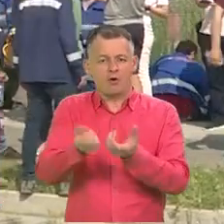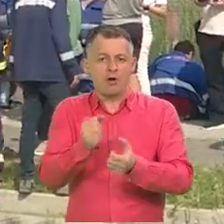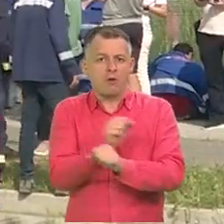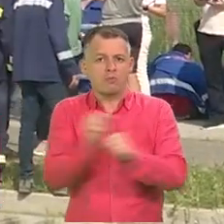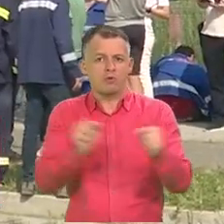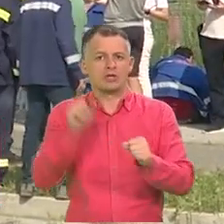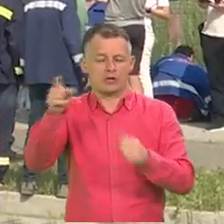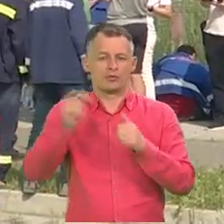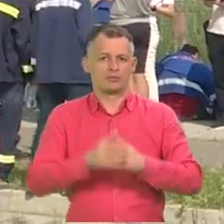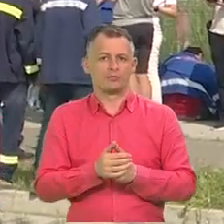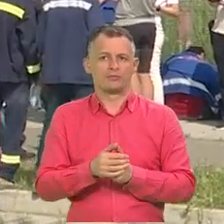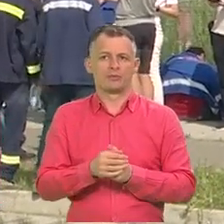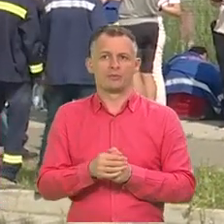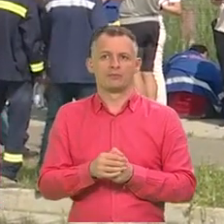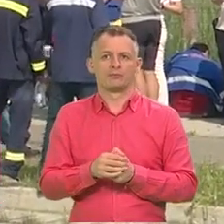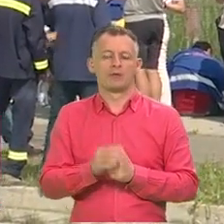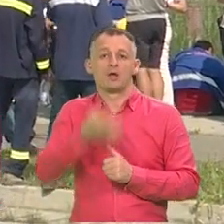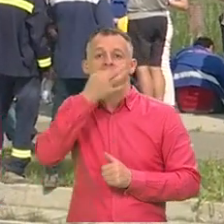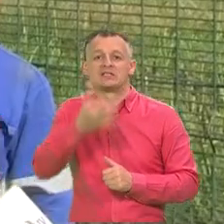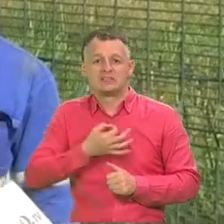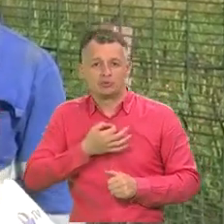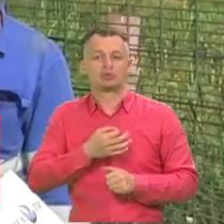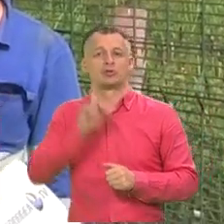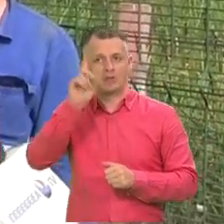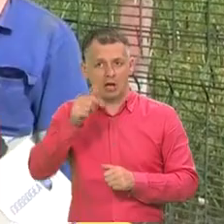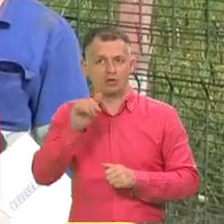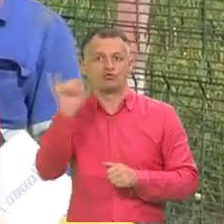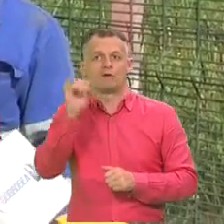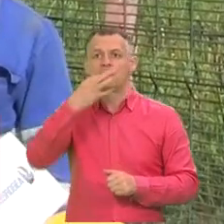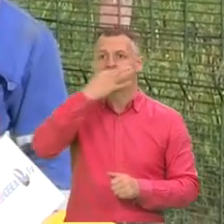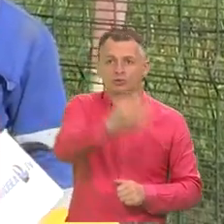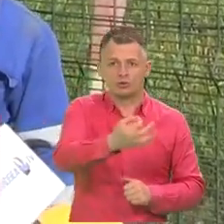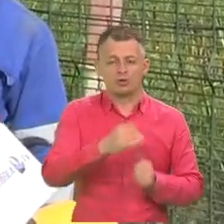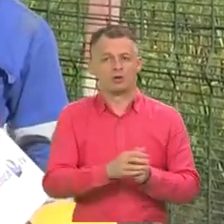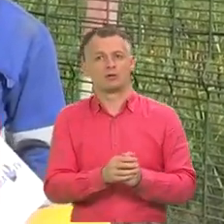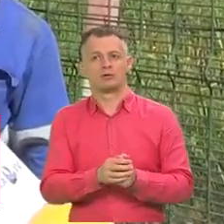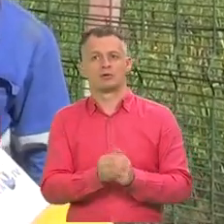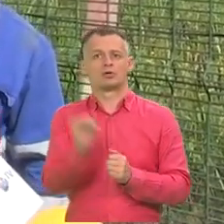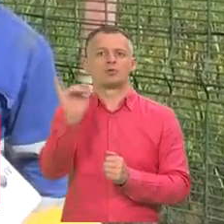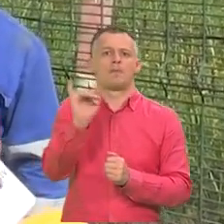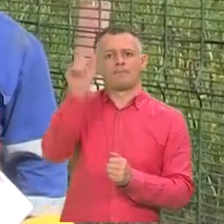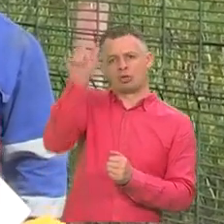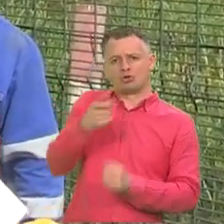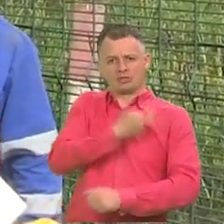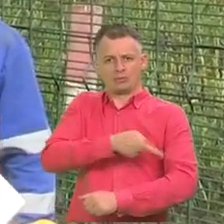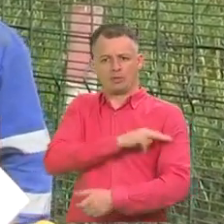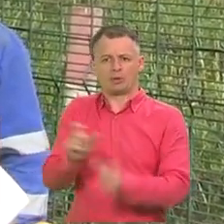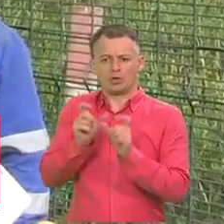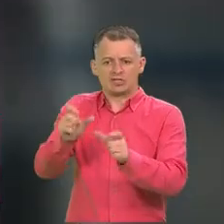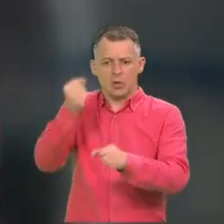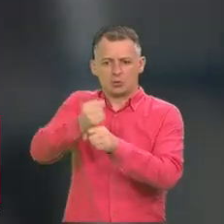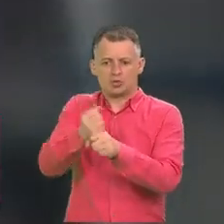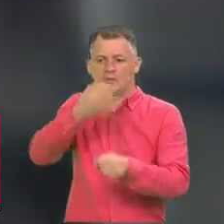S-a anunțat să ieșiți sau cum? Ani, s-a spus. Cine v-a anunțat să ieșiți? Care avem la protecția muncii. Ni s-a zis să ieșim